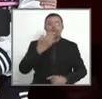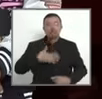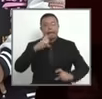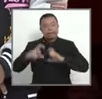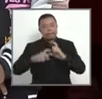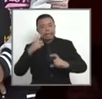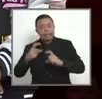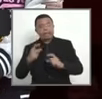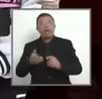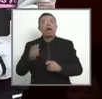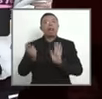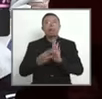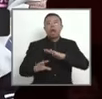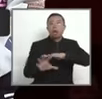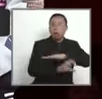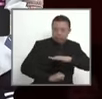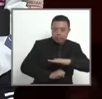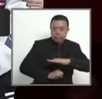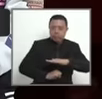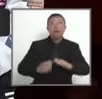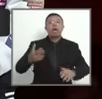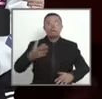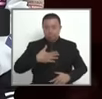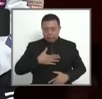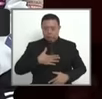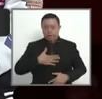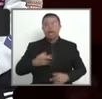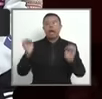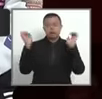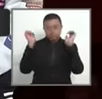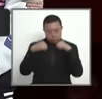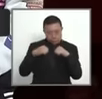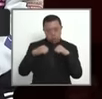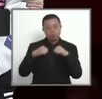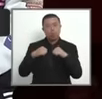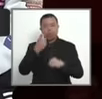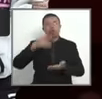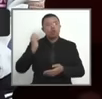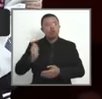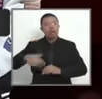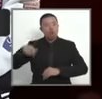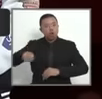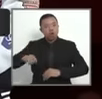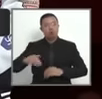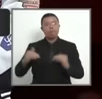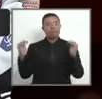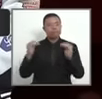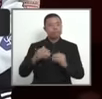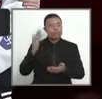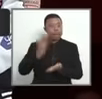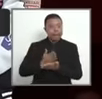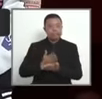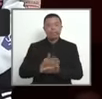penting bagi mereka yang bukan apa yang mereka inginkan Yang kita berikan adalah apa yang mereka butuhkan makanya muncul tadi e masalah internet